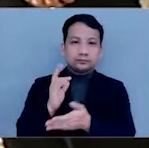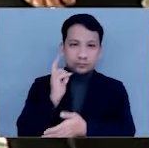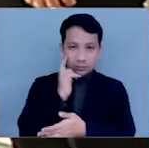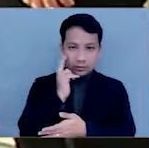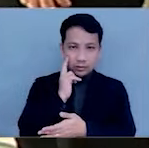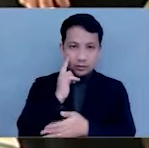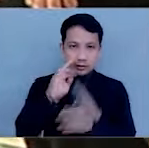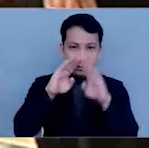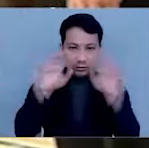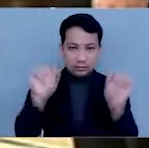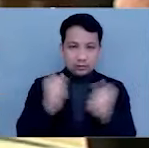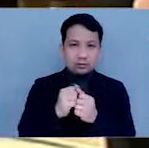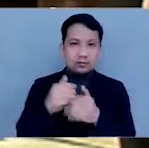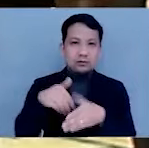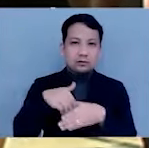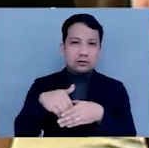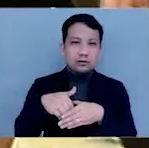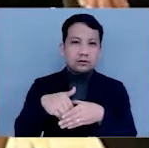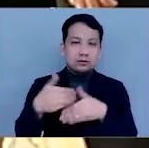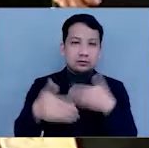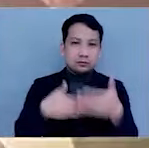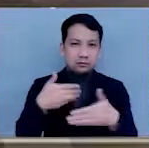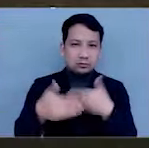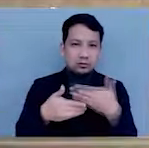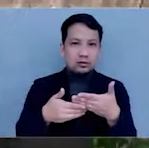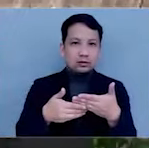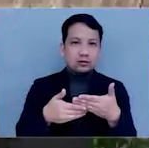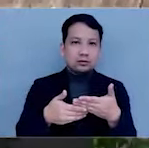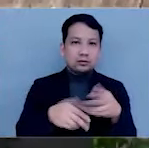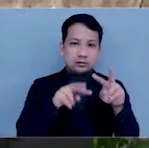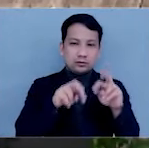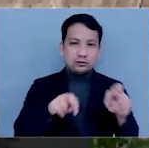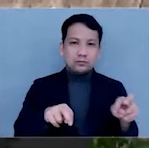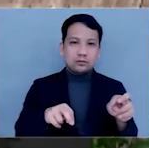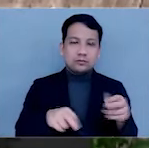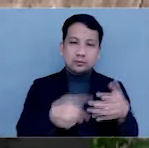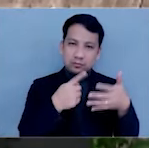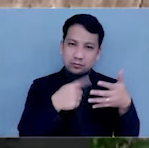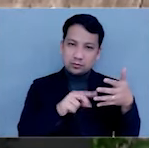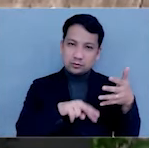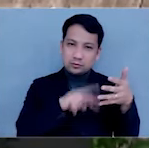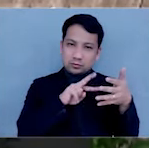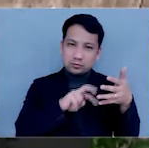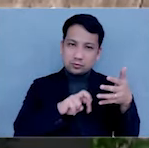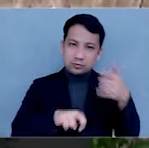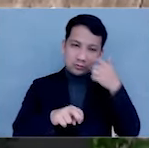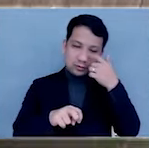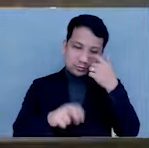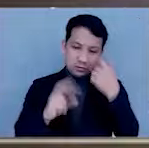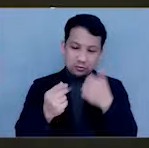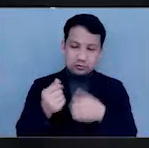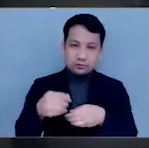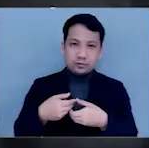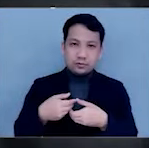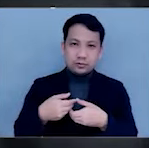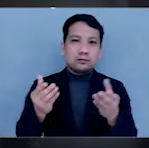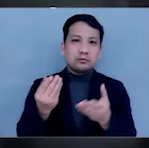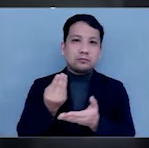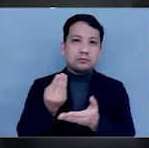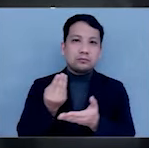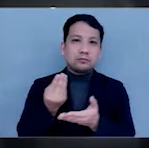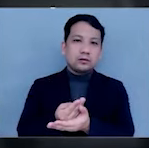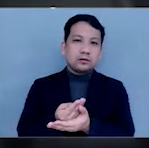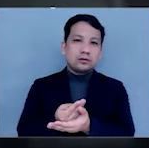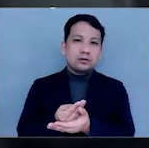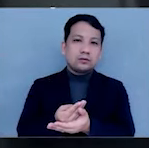dahil maluwag ang liquidation process para rito. Kaya pupusisiin daw nila kung kailan inilabas ang bulto ng pera. Especially doon sa panahon